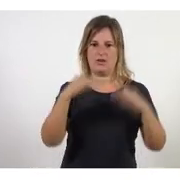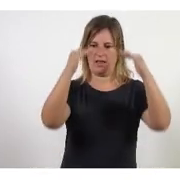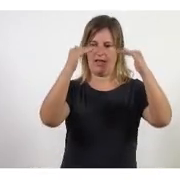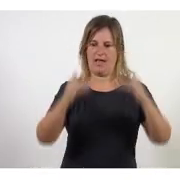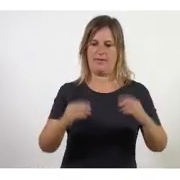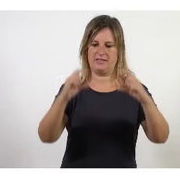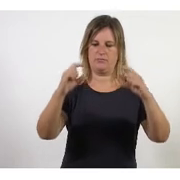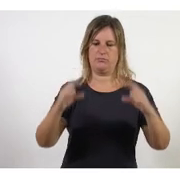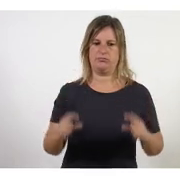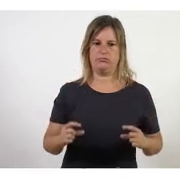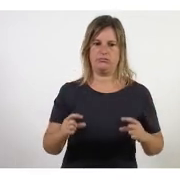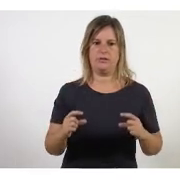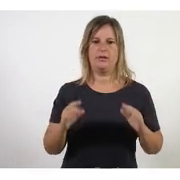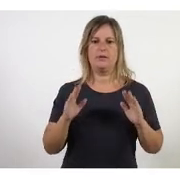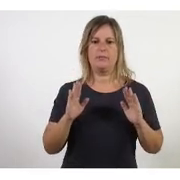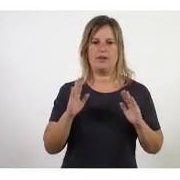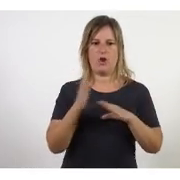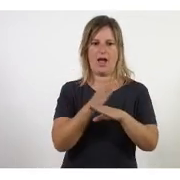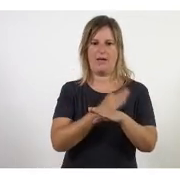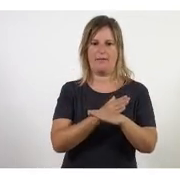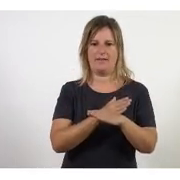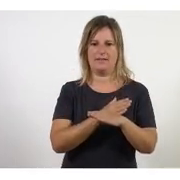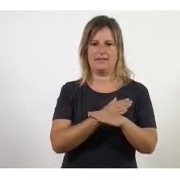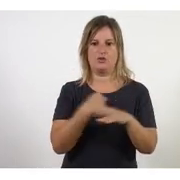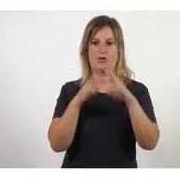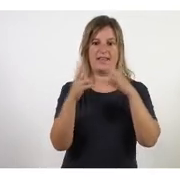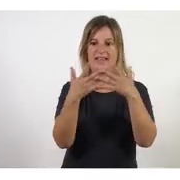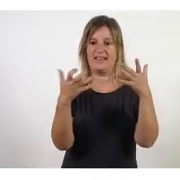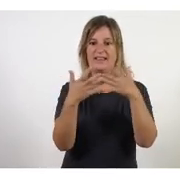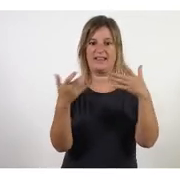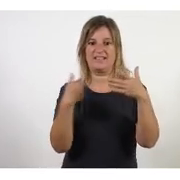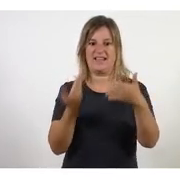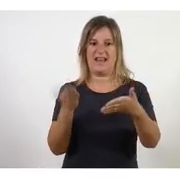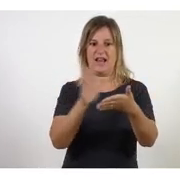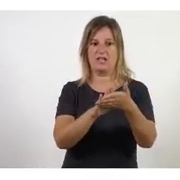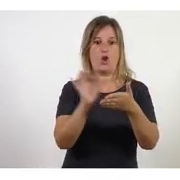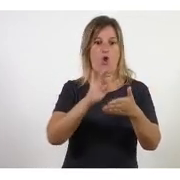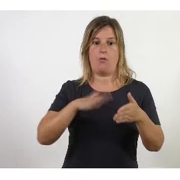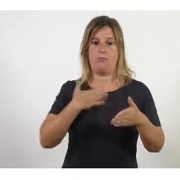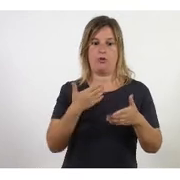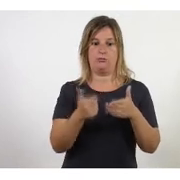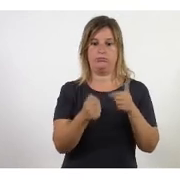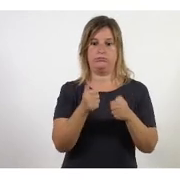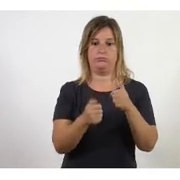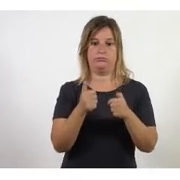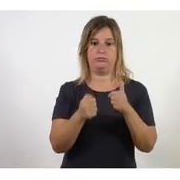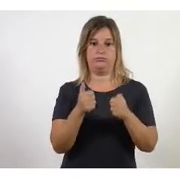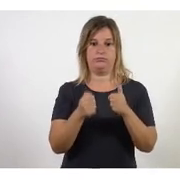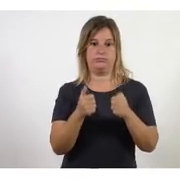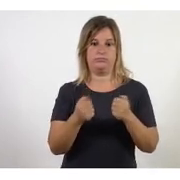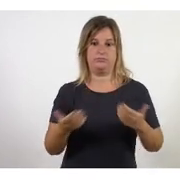inferior, però abans de seguir amb els subtítols vull que us fixeu. Jo l'estic enganxant text, el pots escriure. Estem fent els titulets, per exemple, d'aquell vídeo fet amb